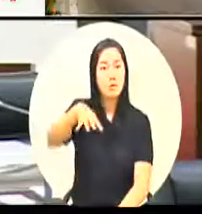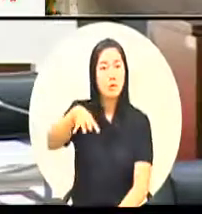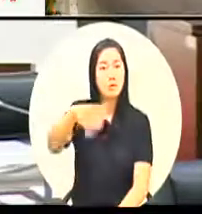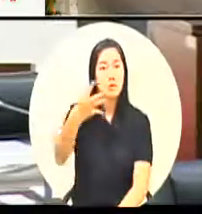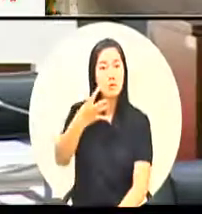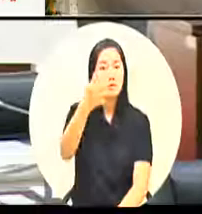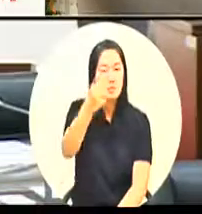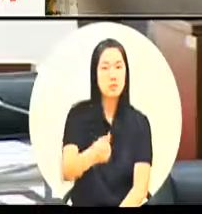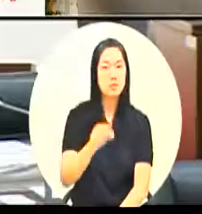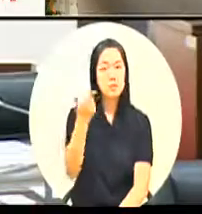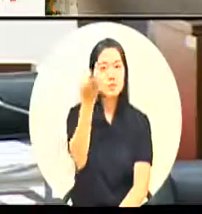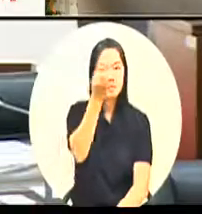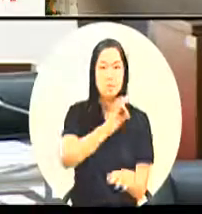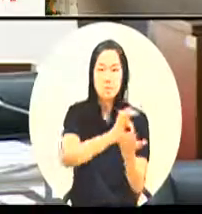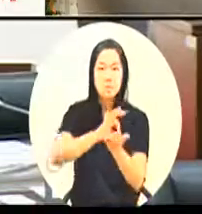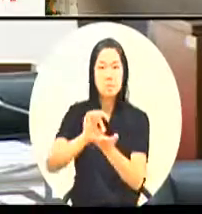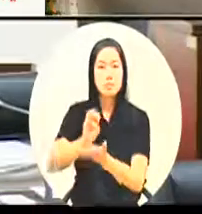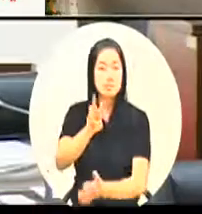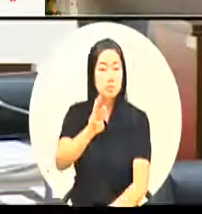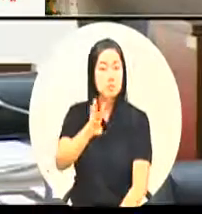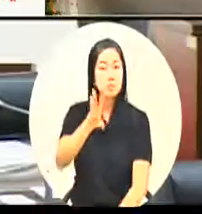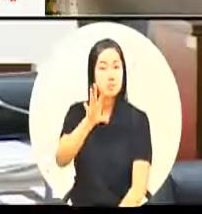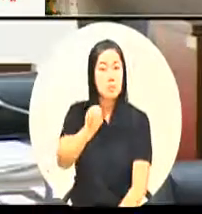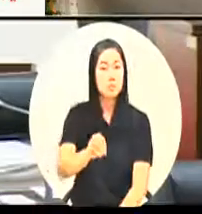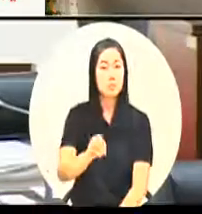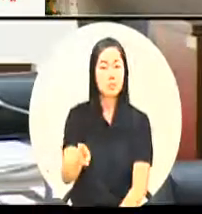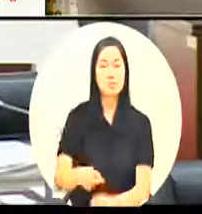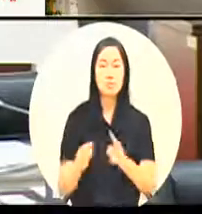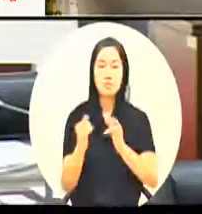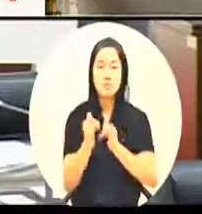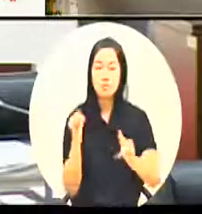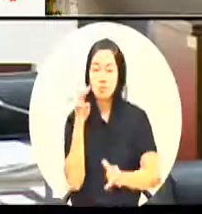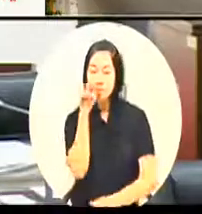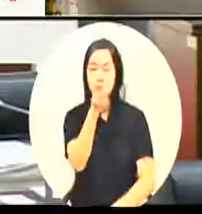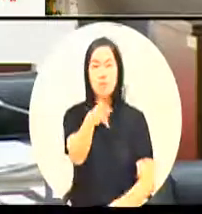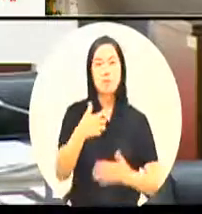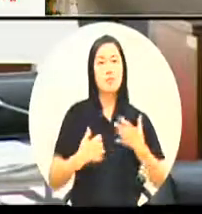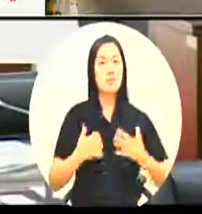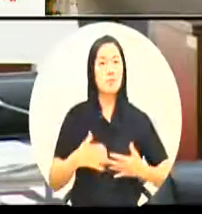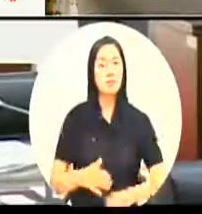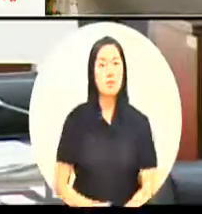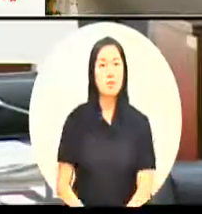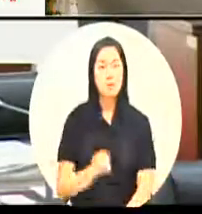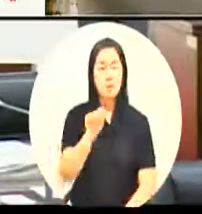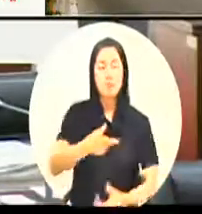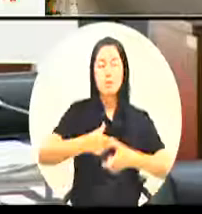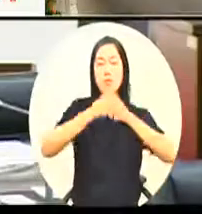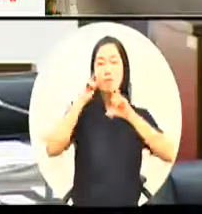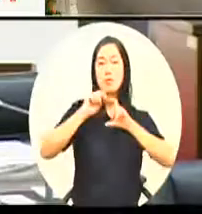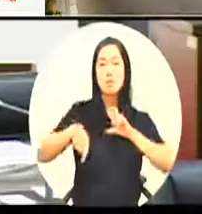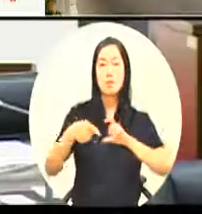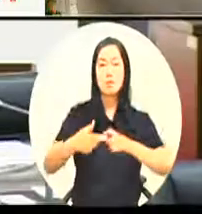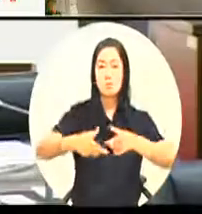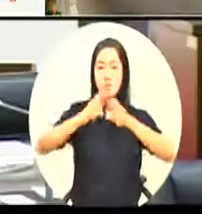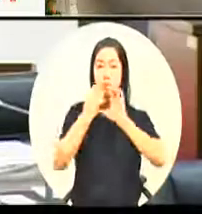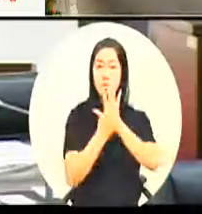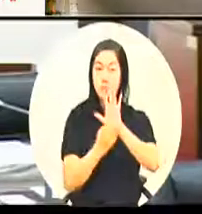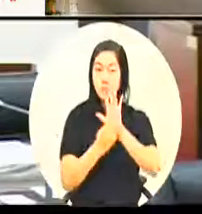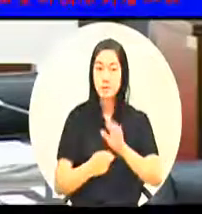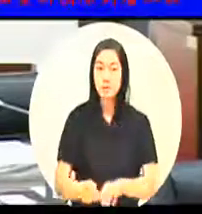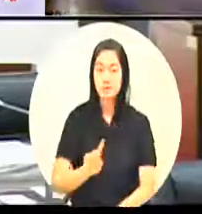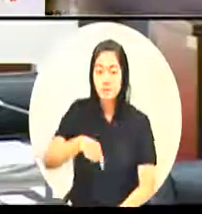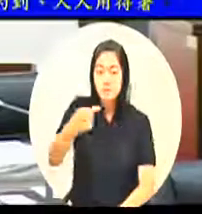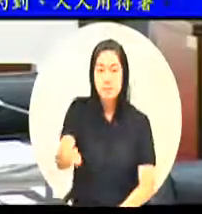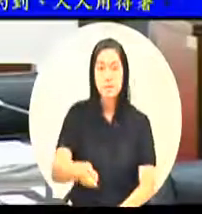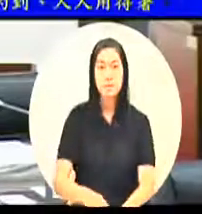多300万。百姓外爽的，外欢喜的，所以我就讲哦，你再恢复前面那段，再下一张